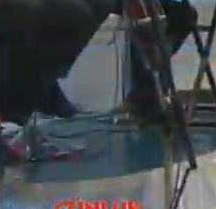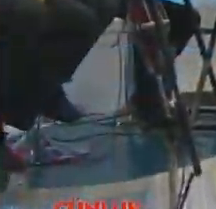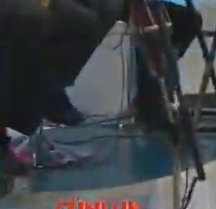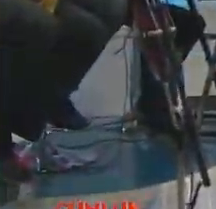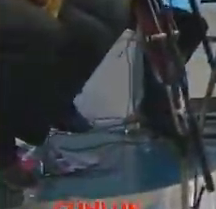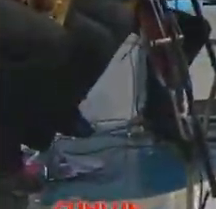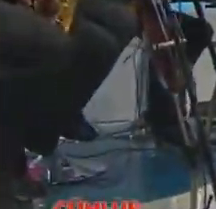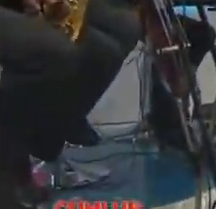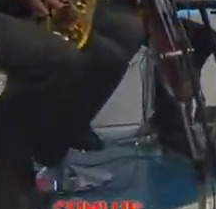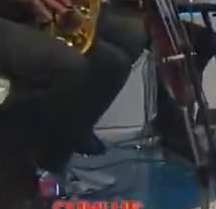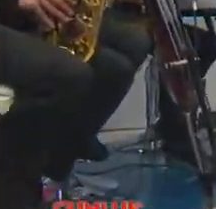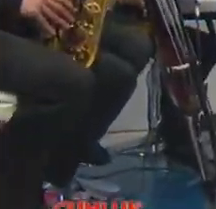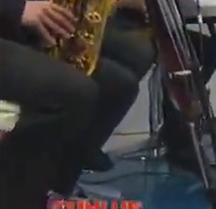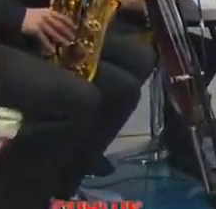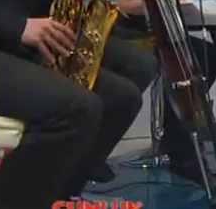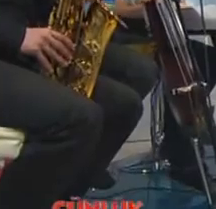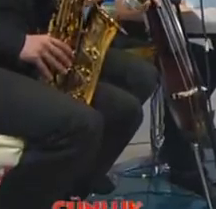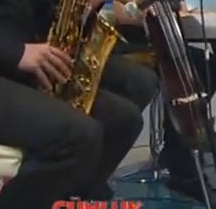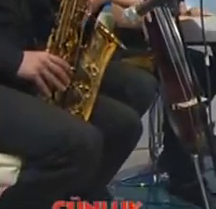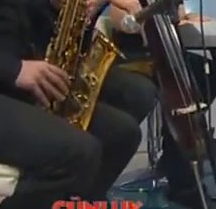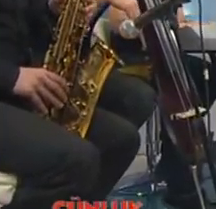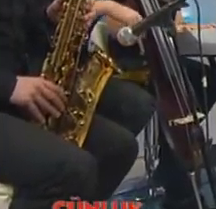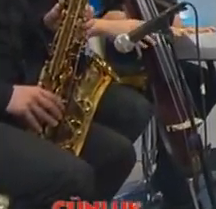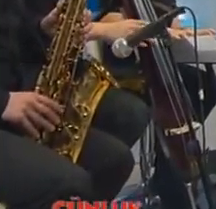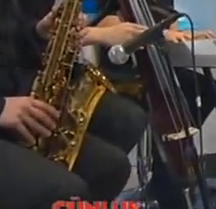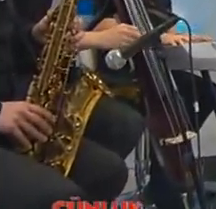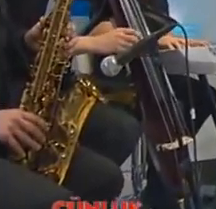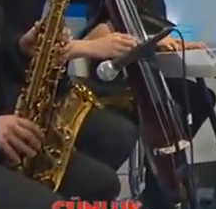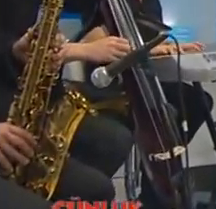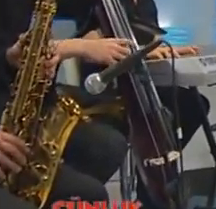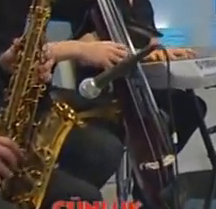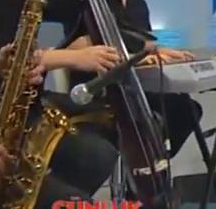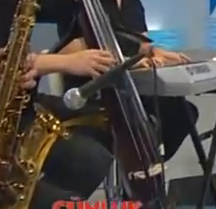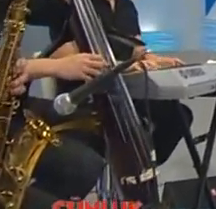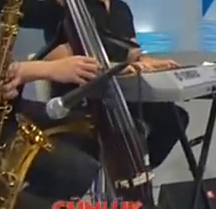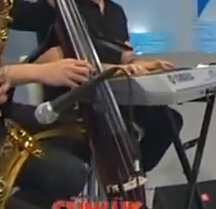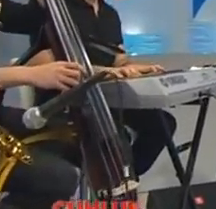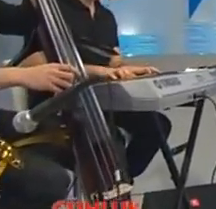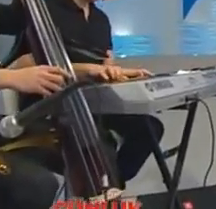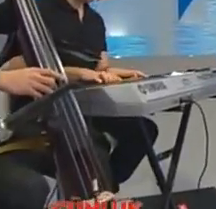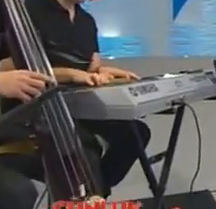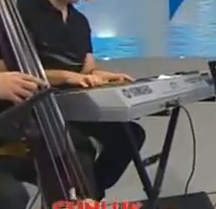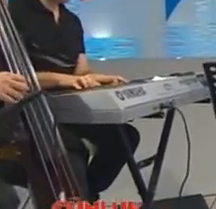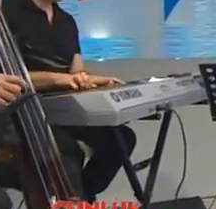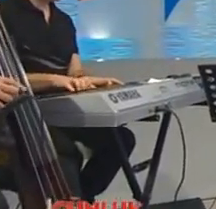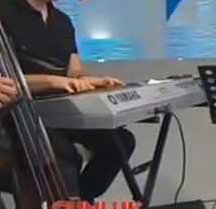Bir çok giden memnun ki